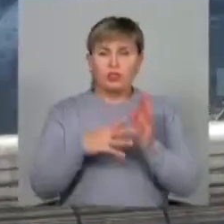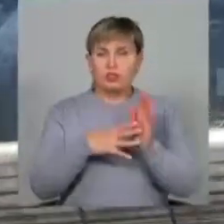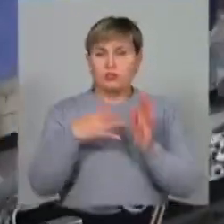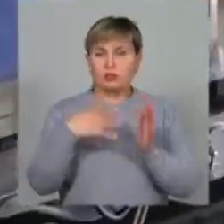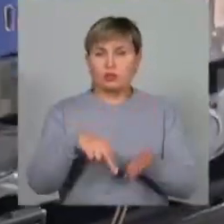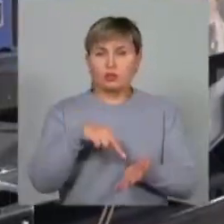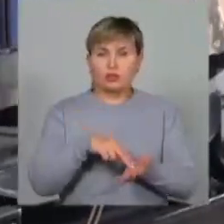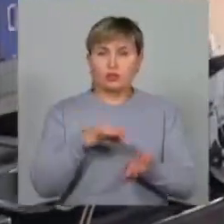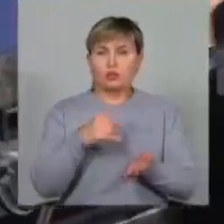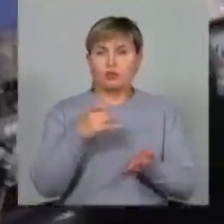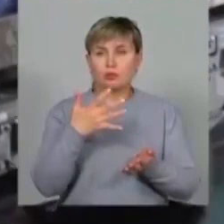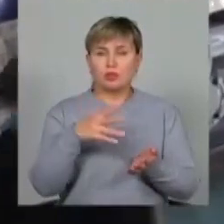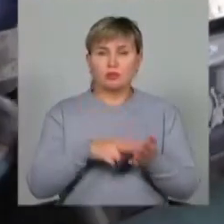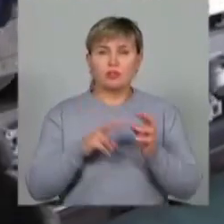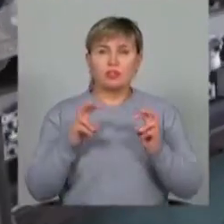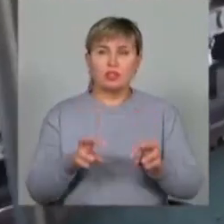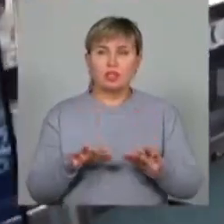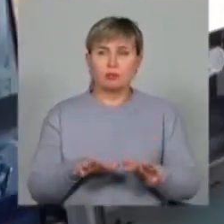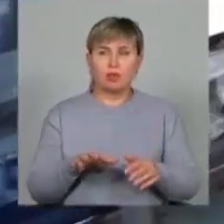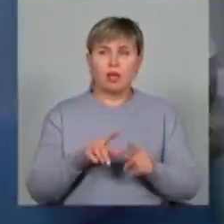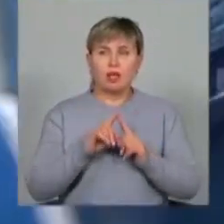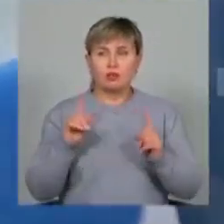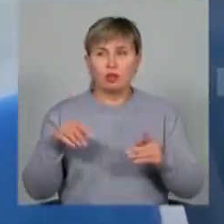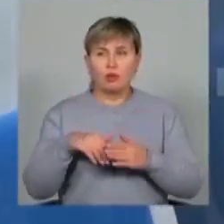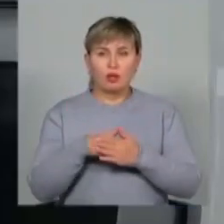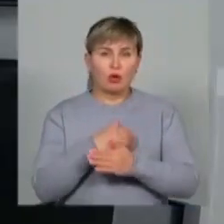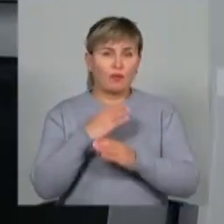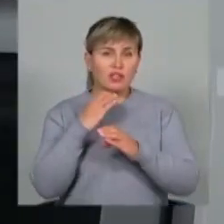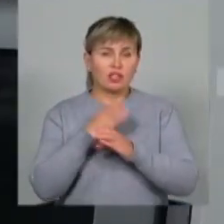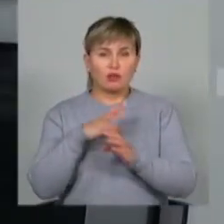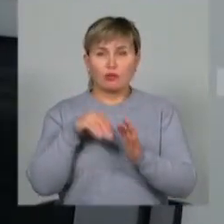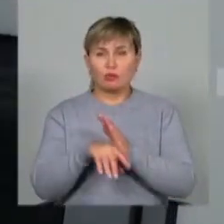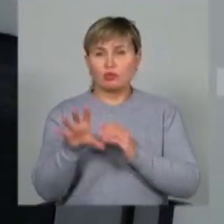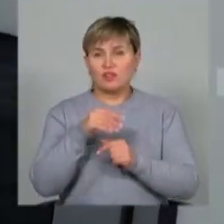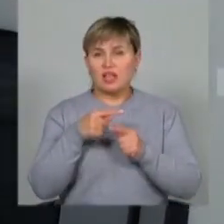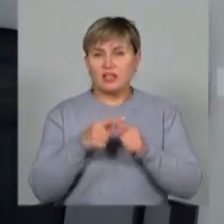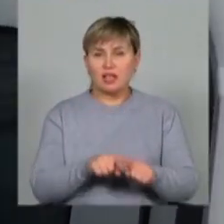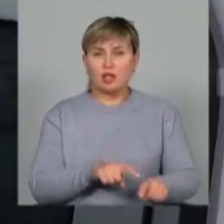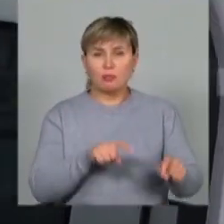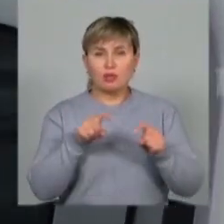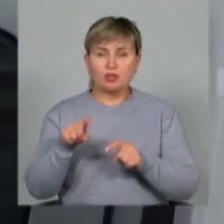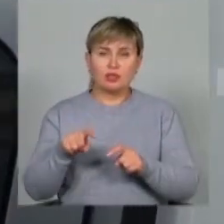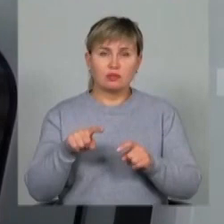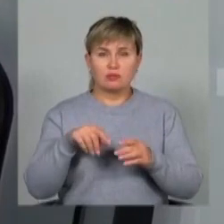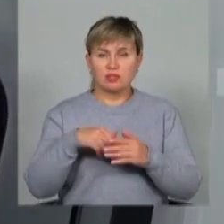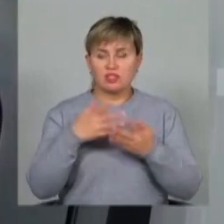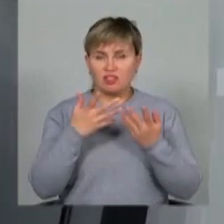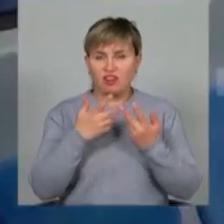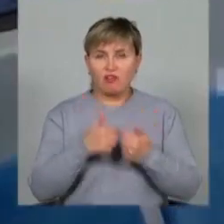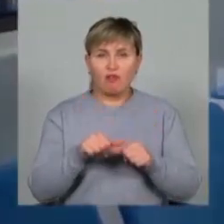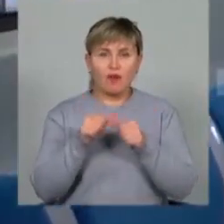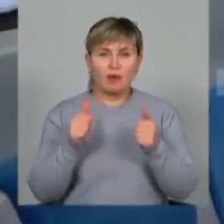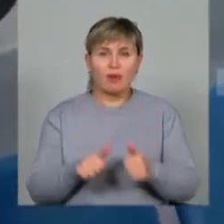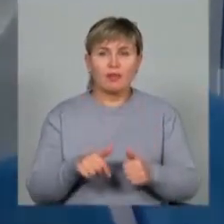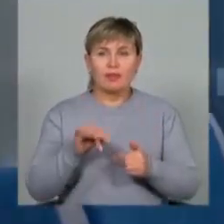стоячих и 158 сидячих мест. Особенность новых подвижных составов в том, что вся техника перешла с аналогового на цифровой формат. Прежде